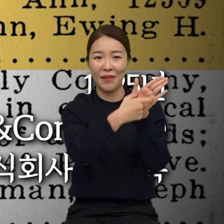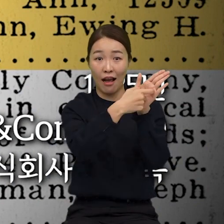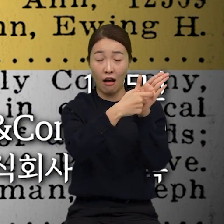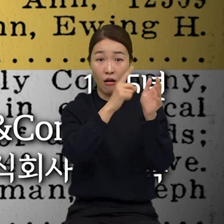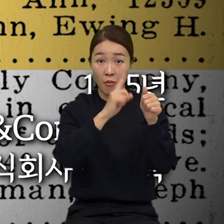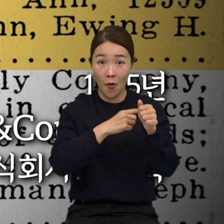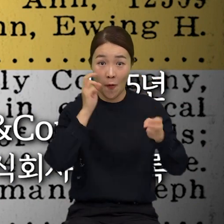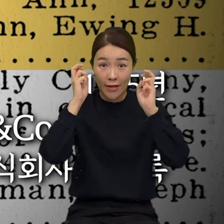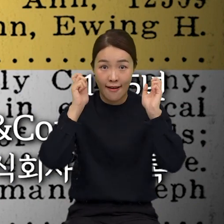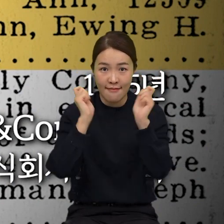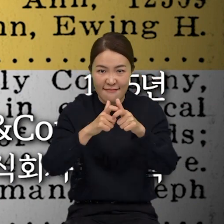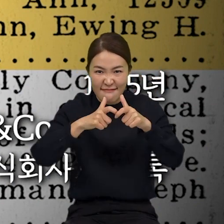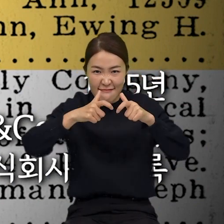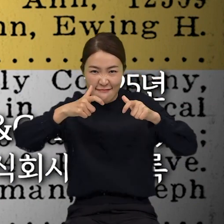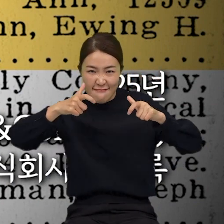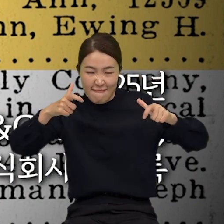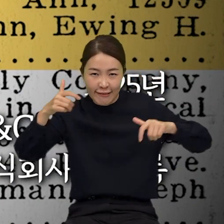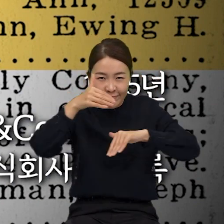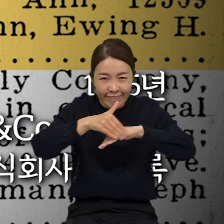확장에 박차를 가한다.